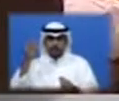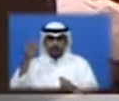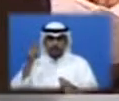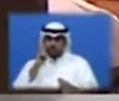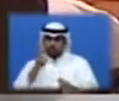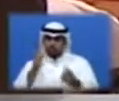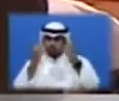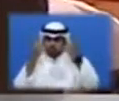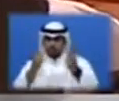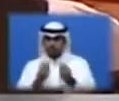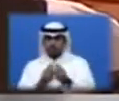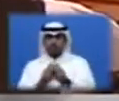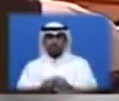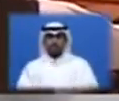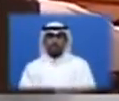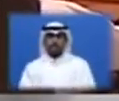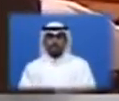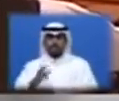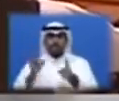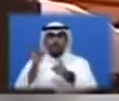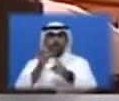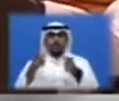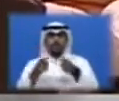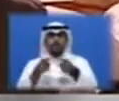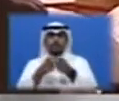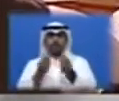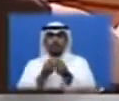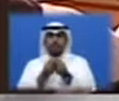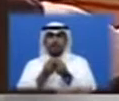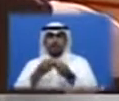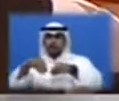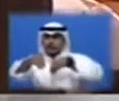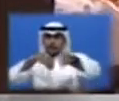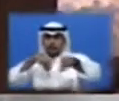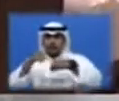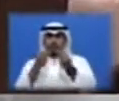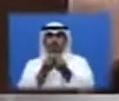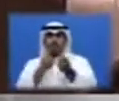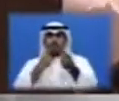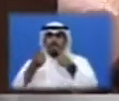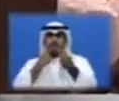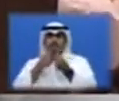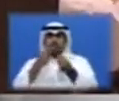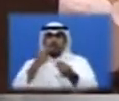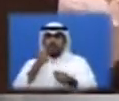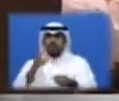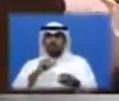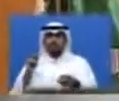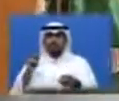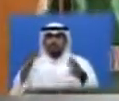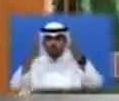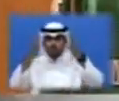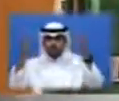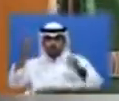الأعضاء. يهدف هذا الاجتماع إلى تبادل الخبرات والأفكار في مجال الإسكان والإسهام في تطويرها